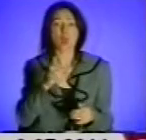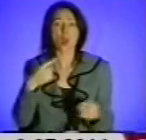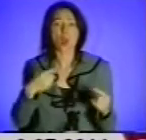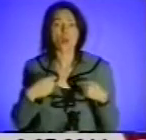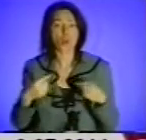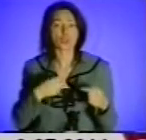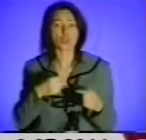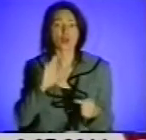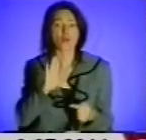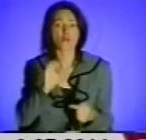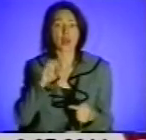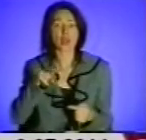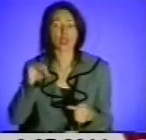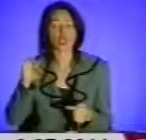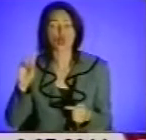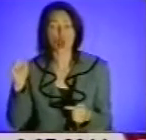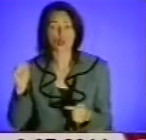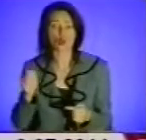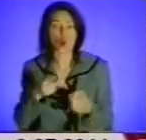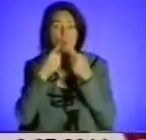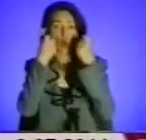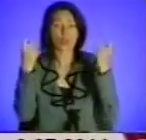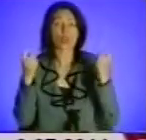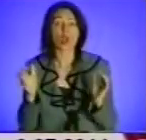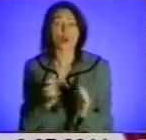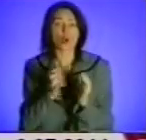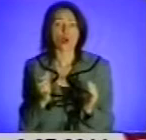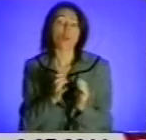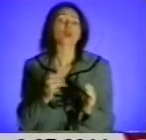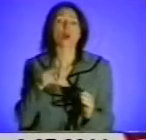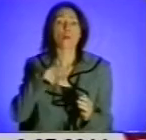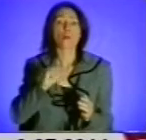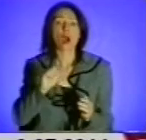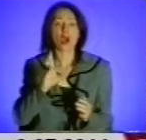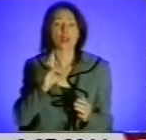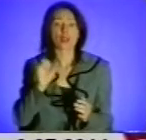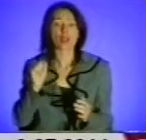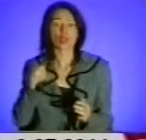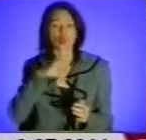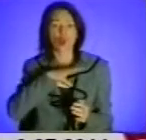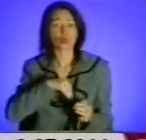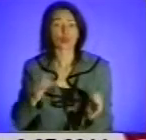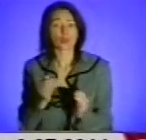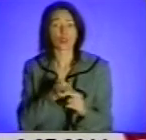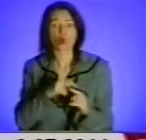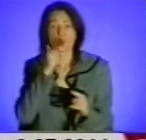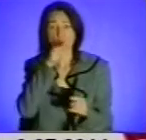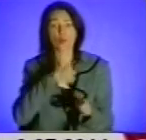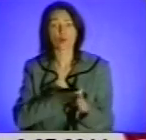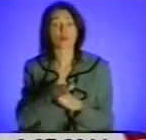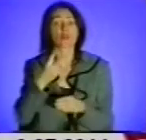Всеволода Величковського проголосять покровителем пенітенціарного душпастерства. Цього року виповнюється 25 років виходу